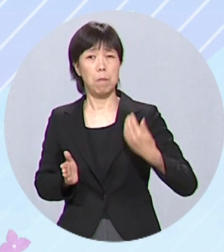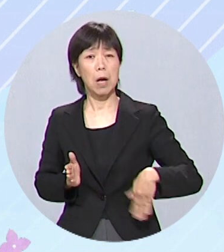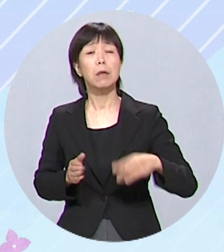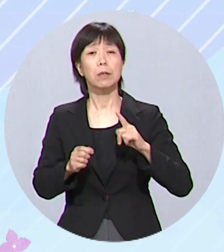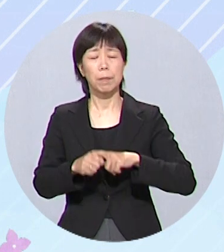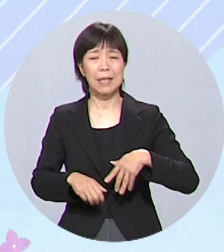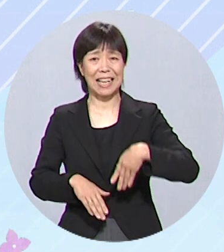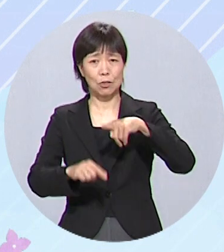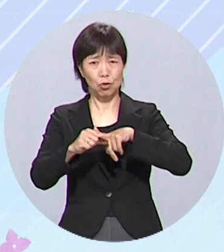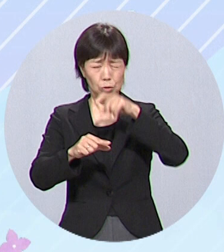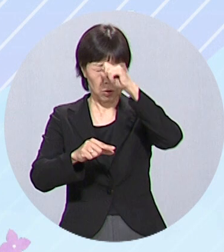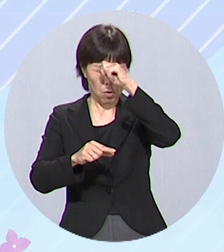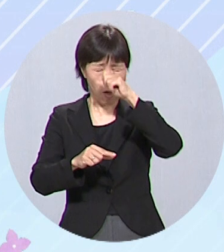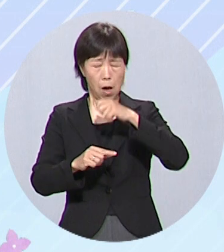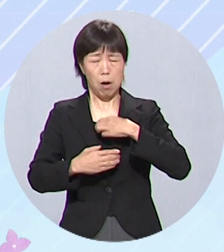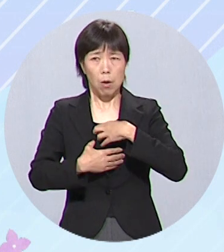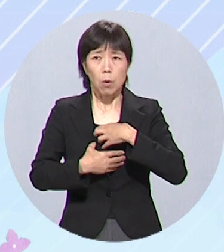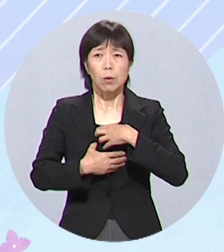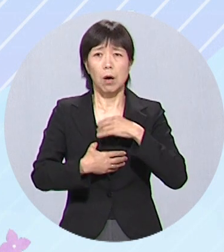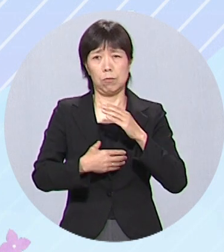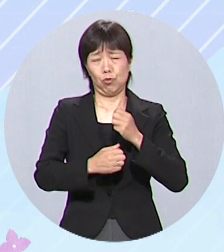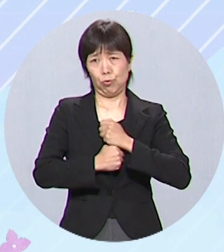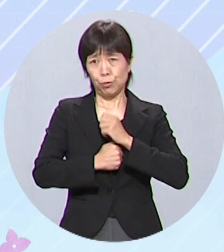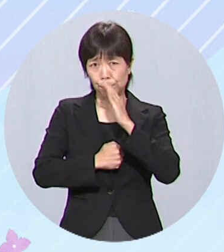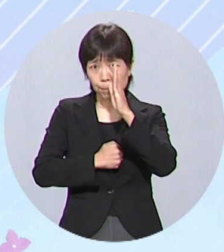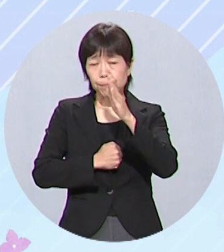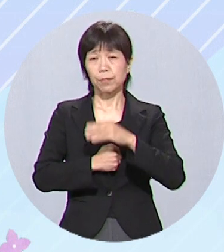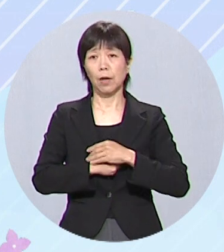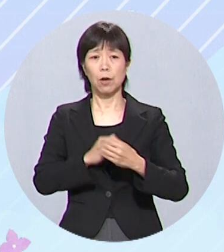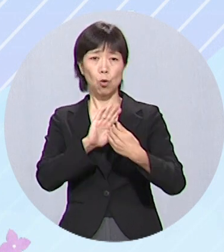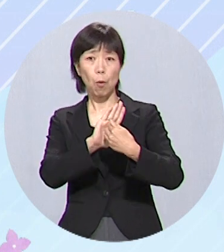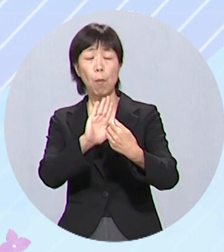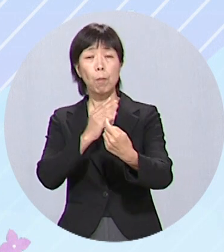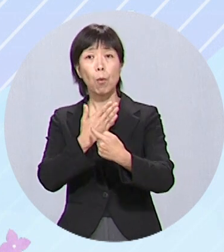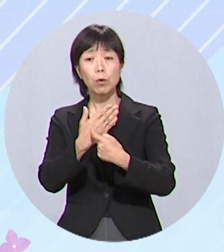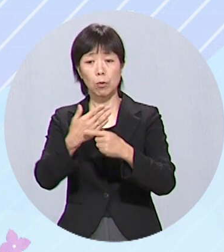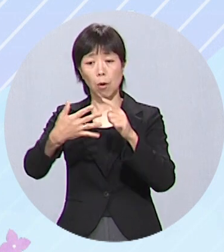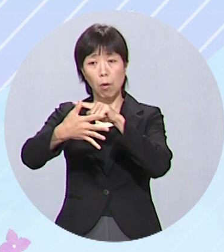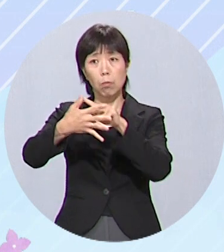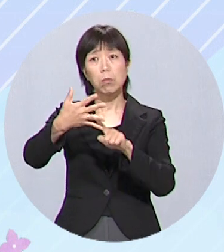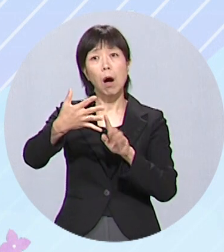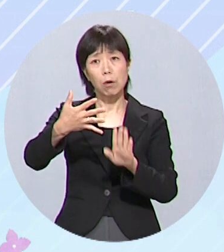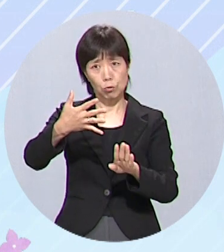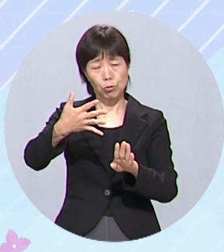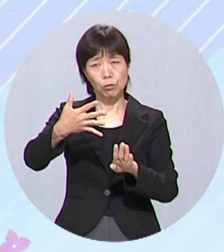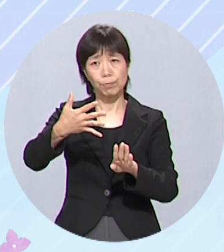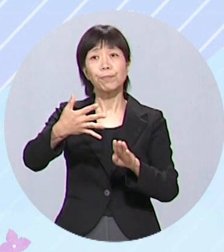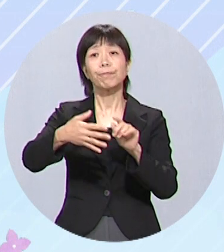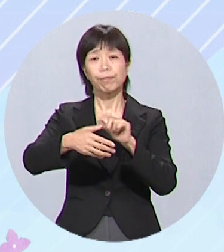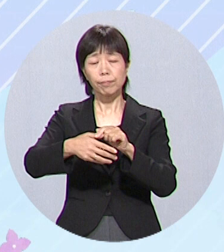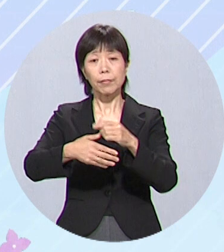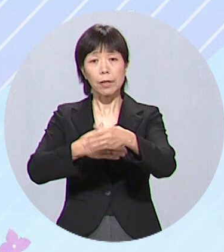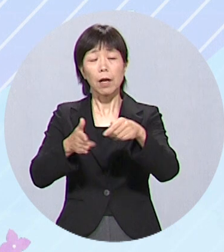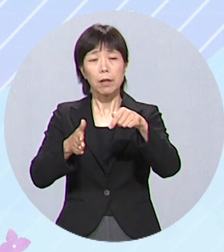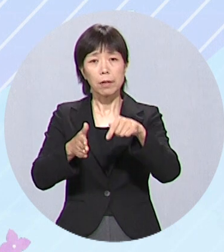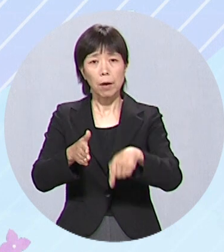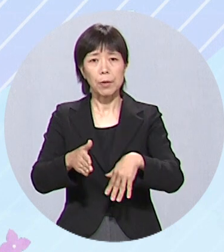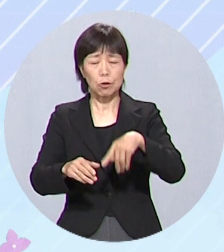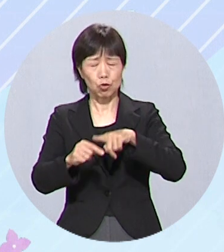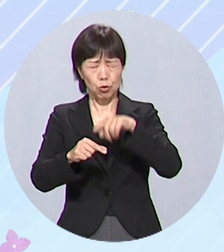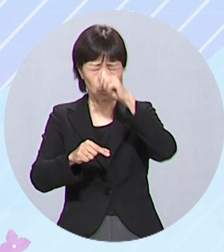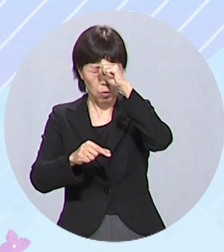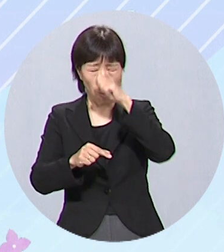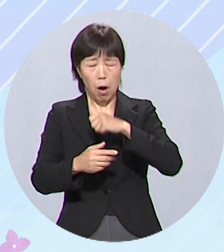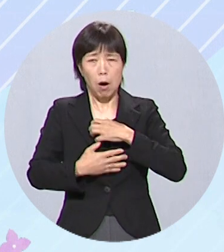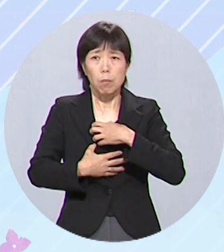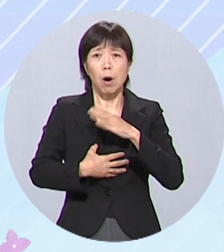ため熱中症への注意が必要です。予防のポイントはご覧の5つです。室内でも熱中症になる